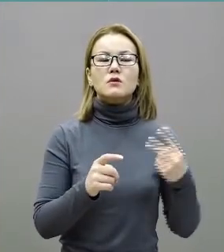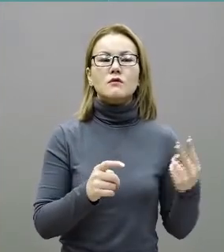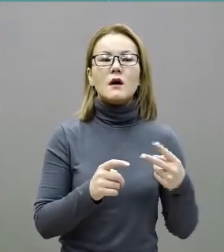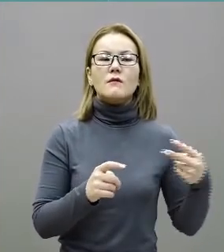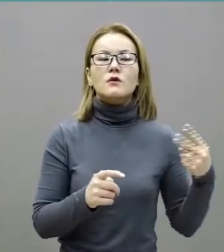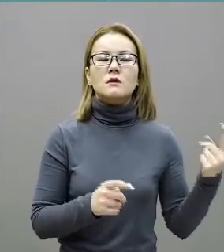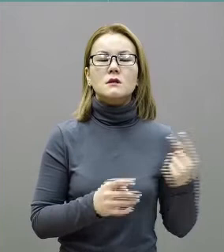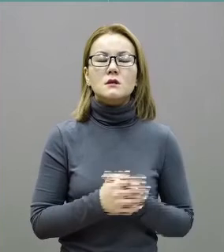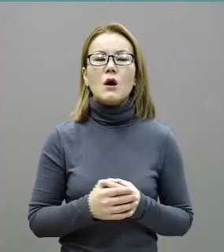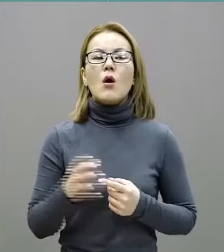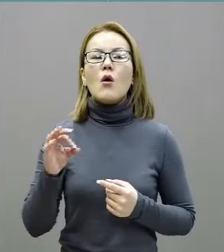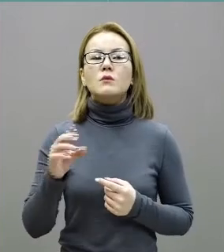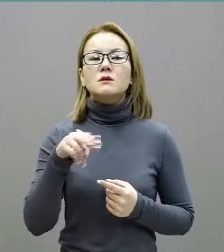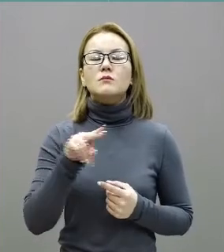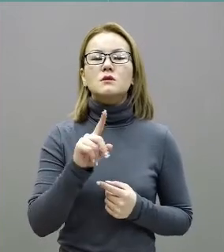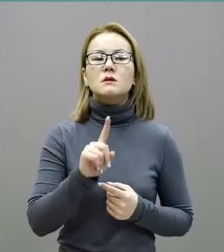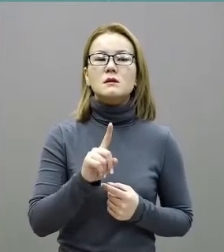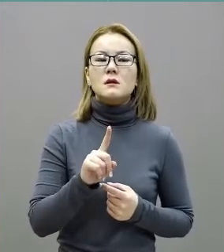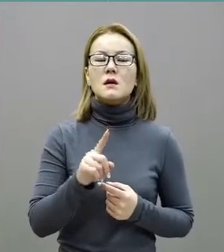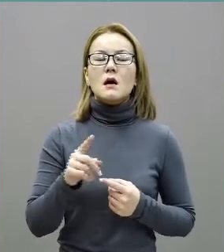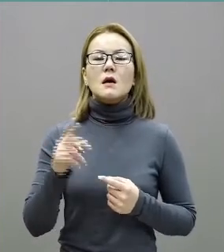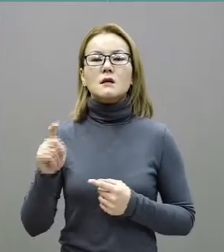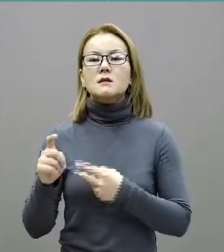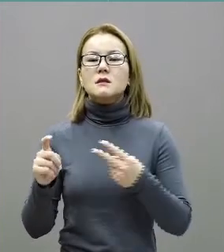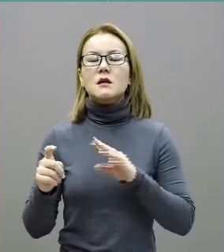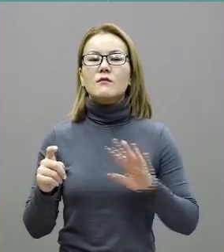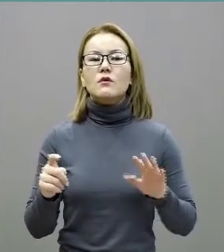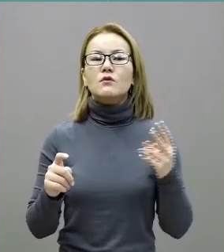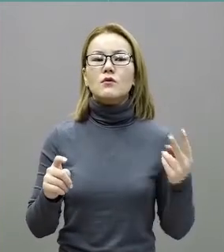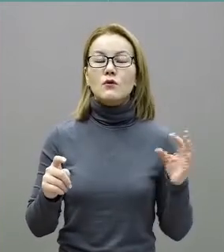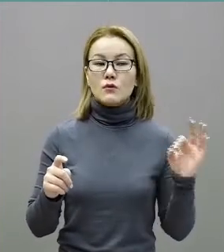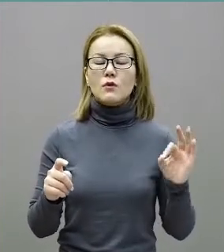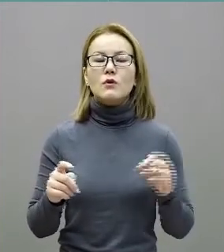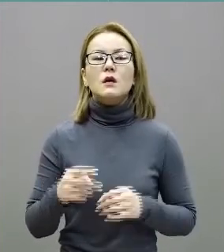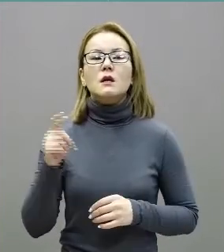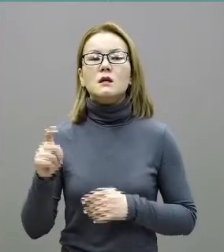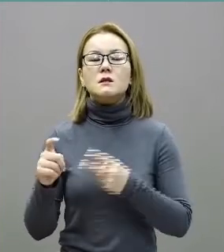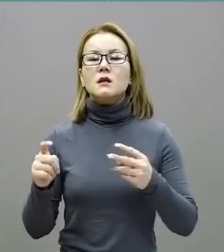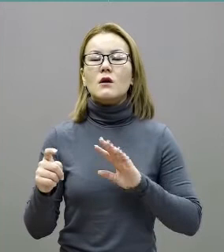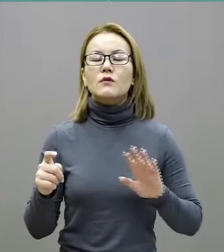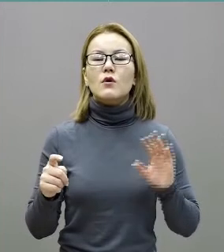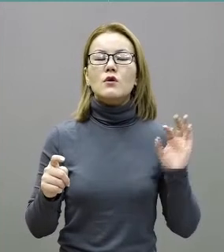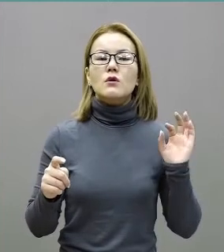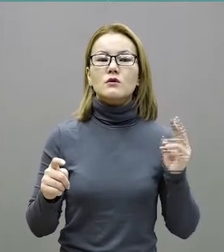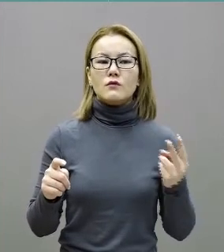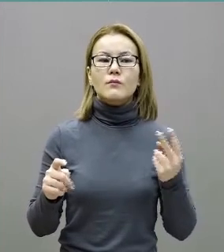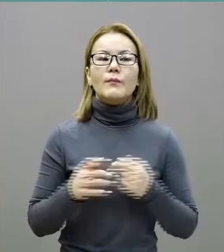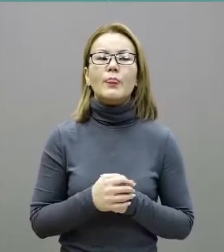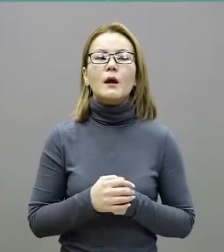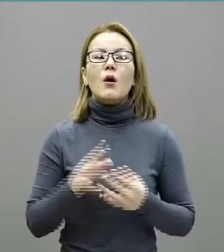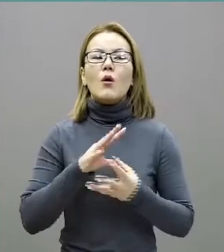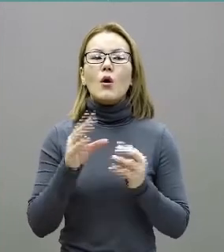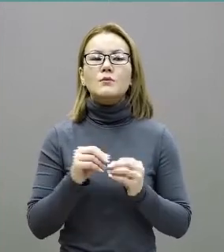единице область допустимых значений x не равно нулю x не должно быть равно 2 общий знаменатель